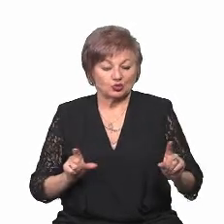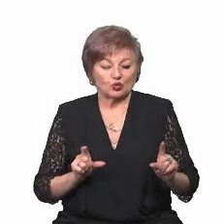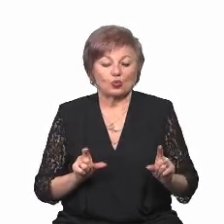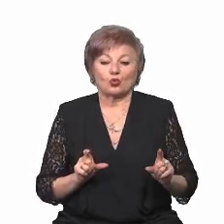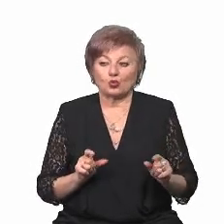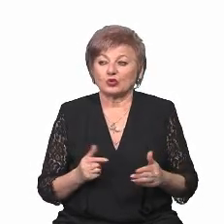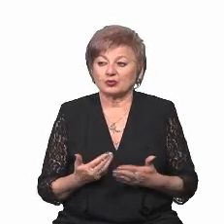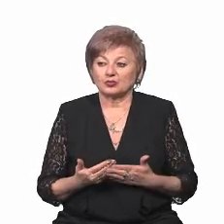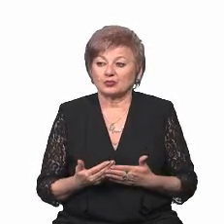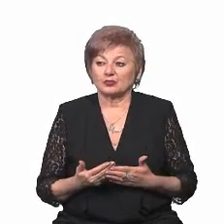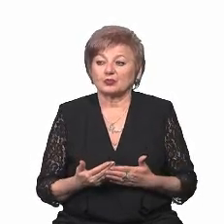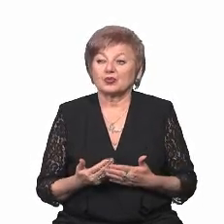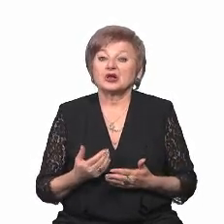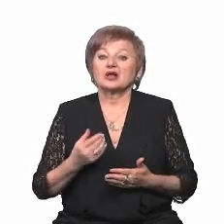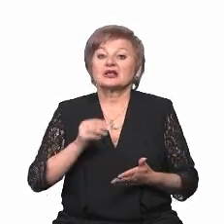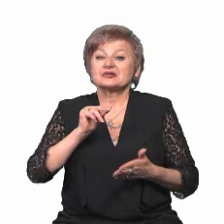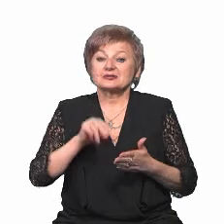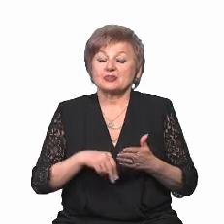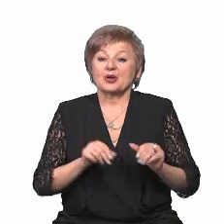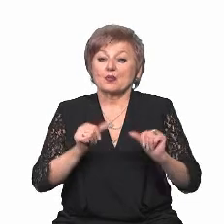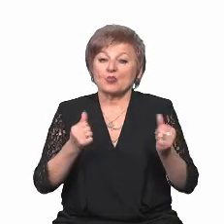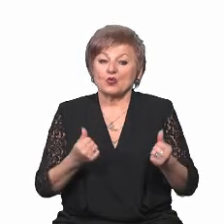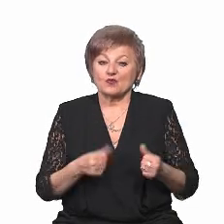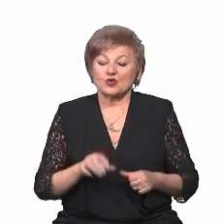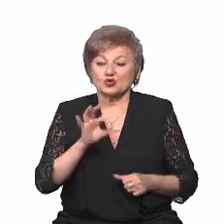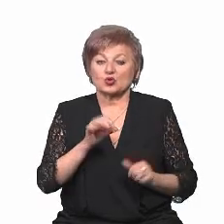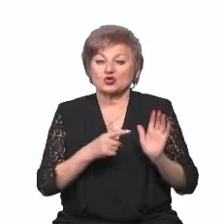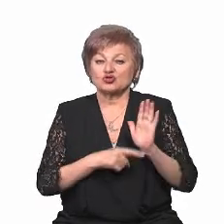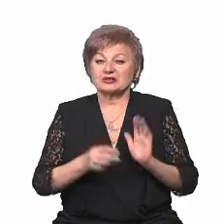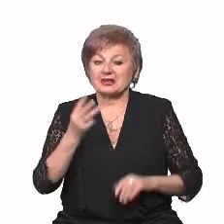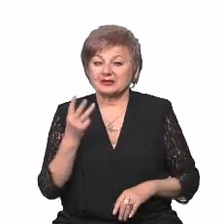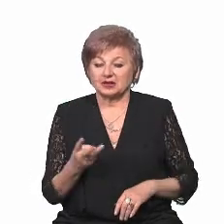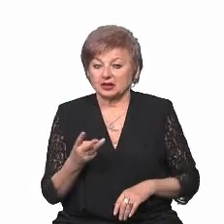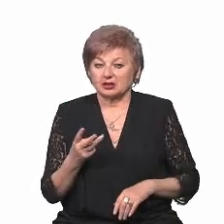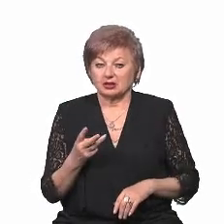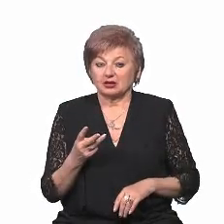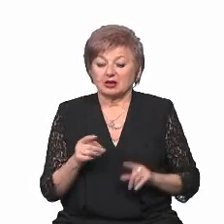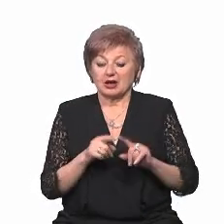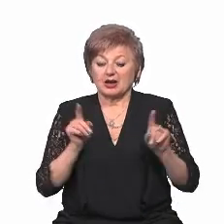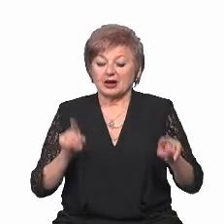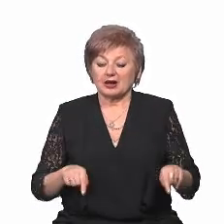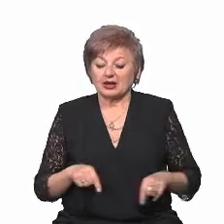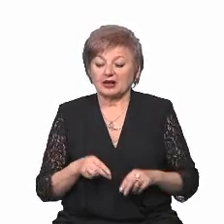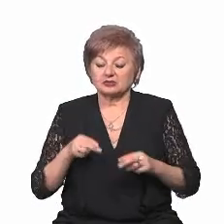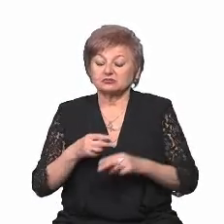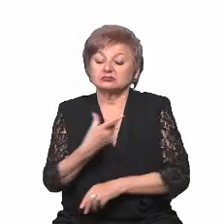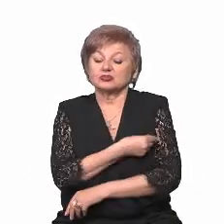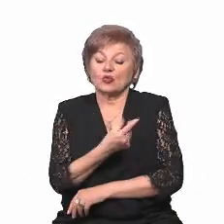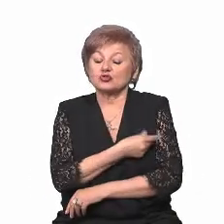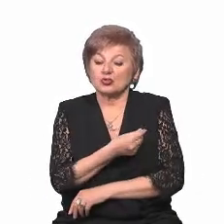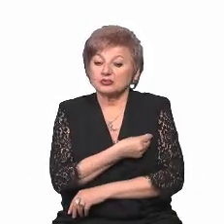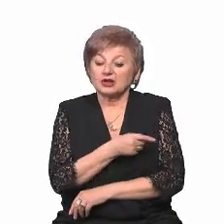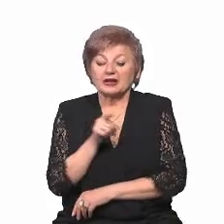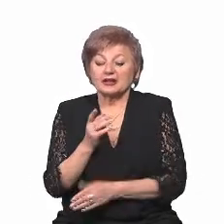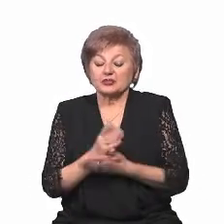обов'язкового медичного профілактичного огляду. Довідка форми 063, карта профілактичних щеплень. І там є